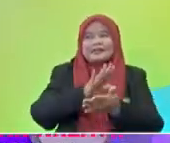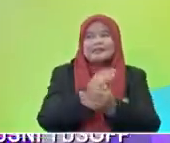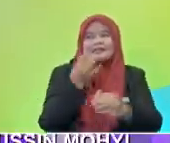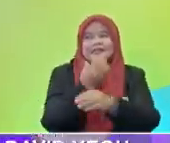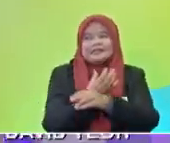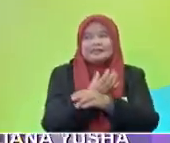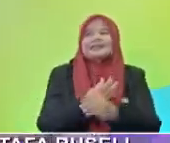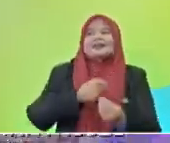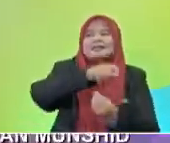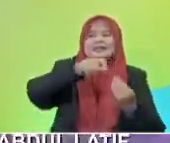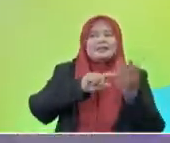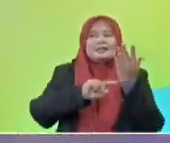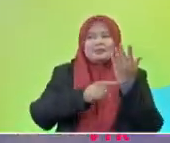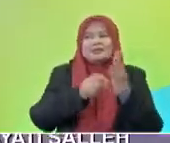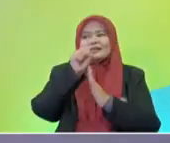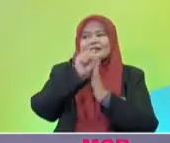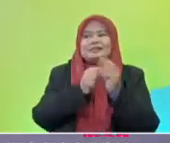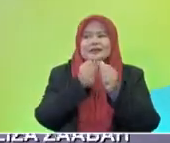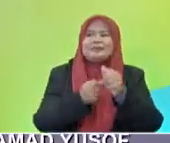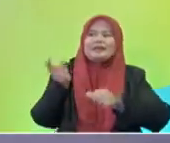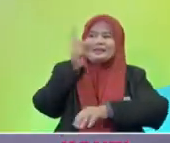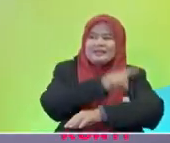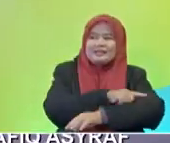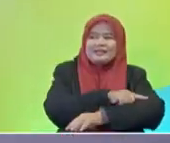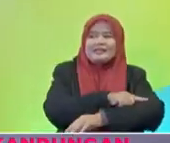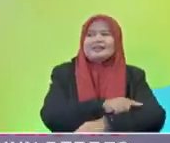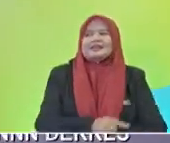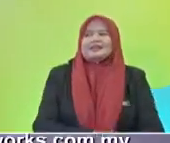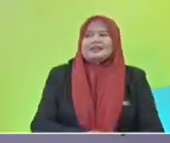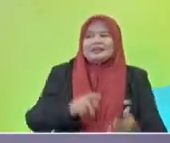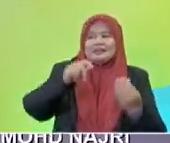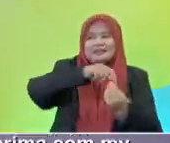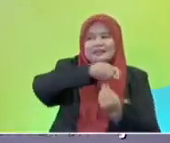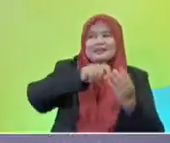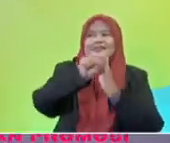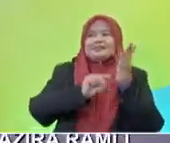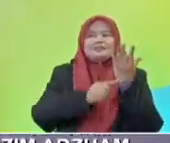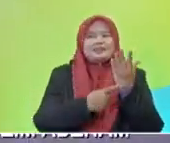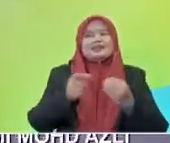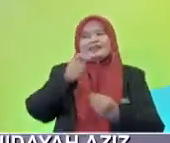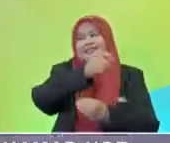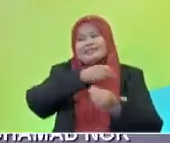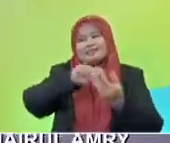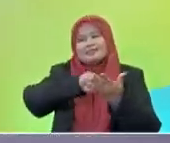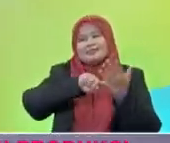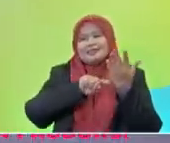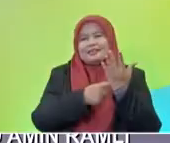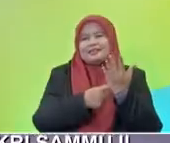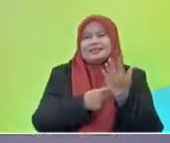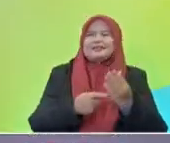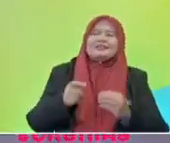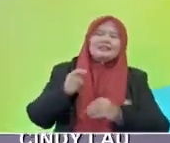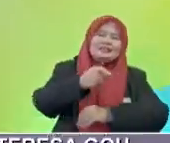kertas kaca kitar semula tiap hari kitar semula kitar semula